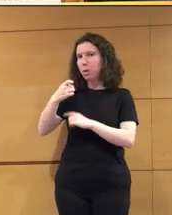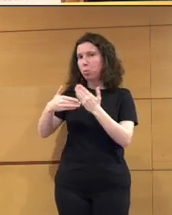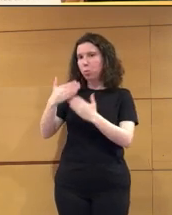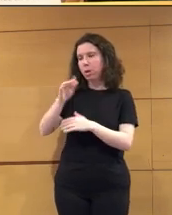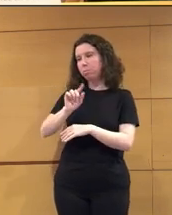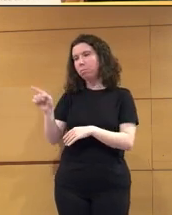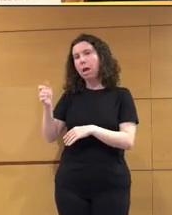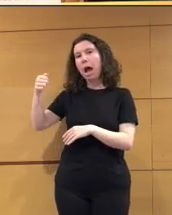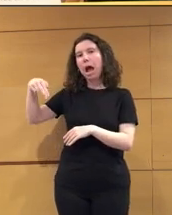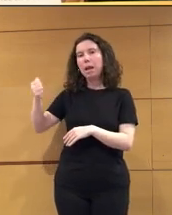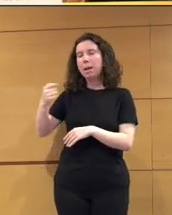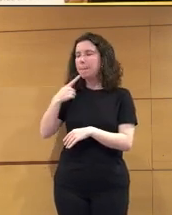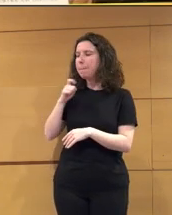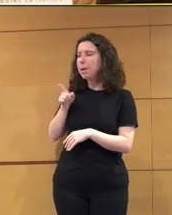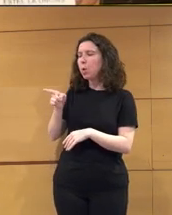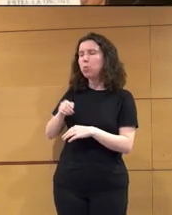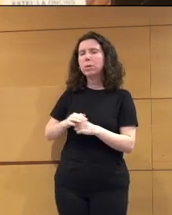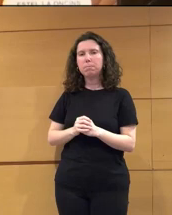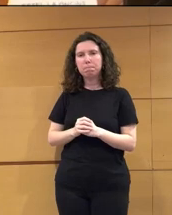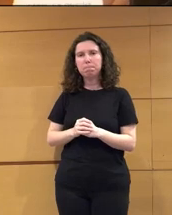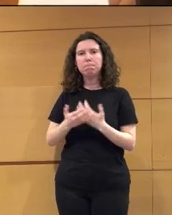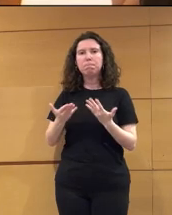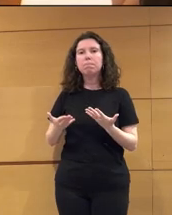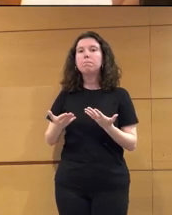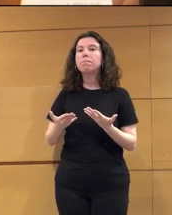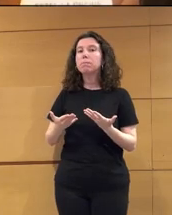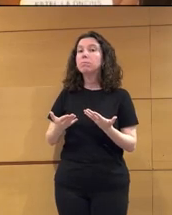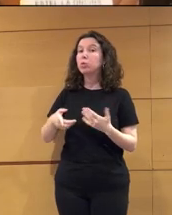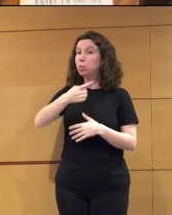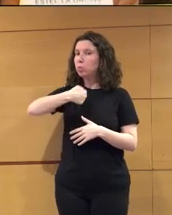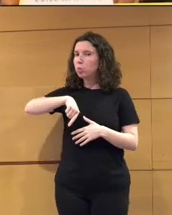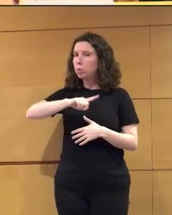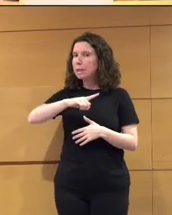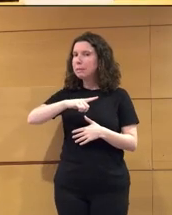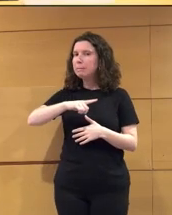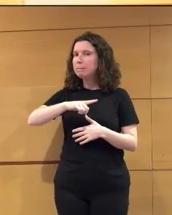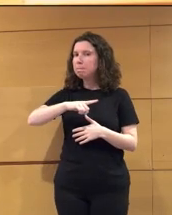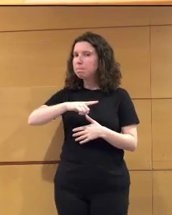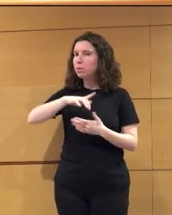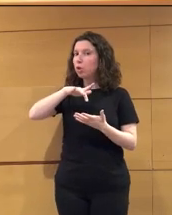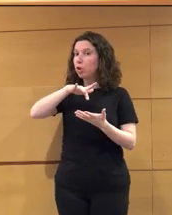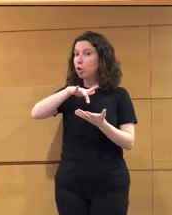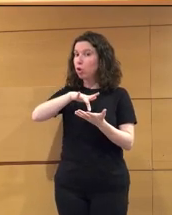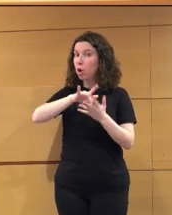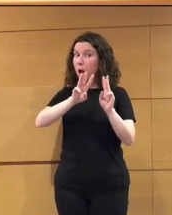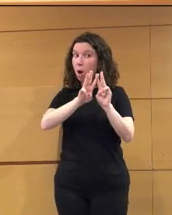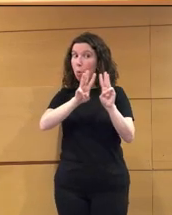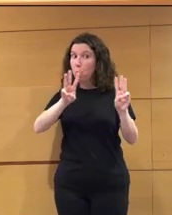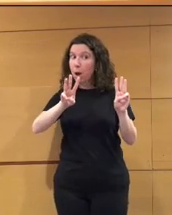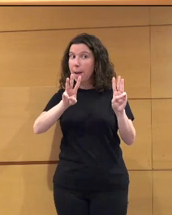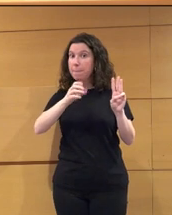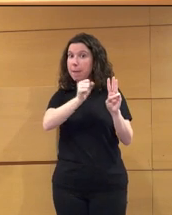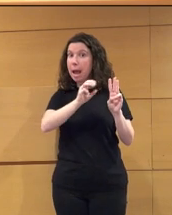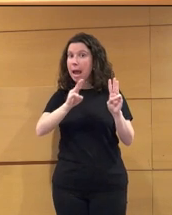l'Anna. Això de per què acostumen a deixar de banda l'accessibilitat en l'àmbit web i en les